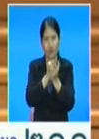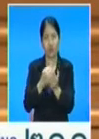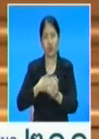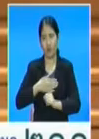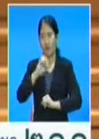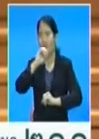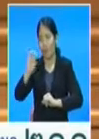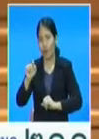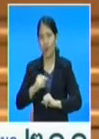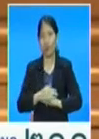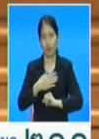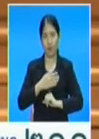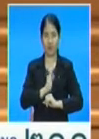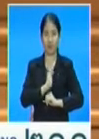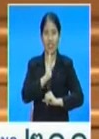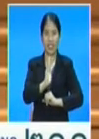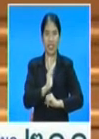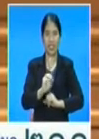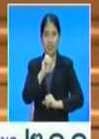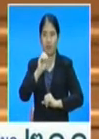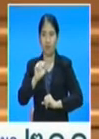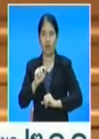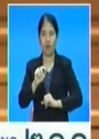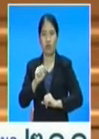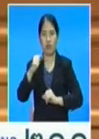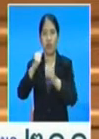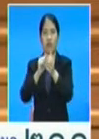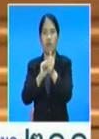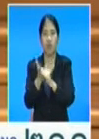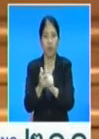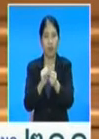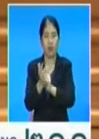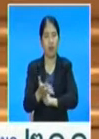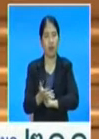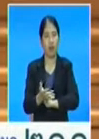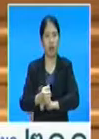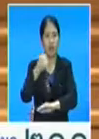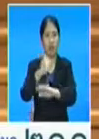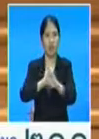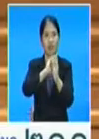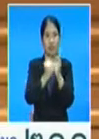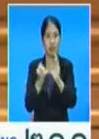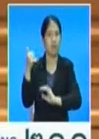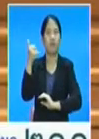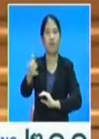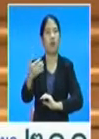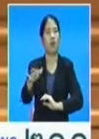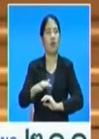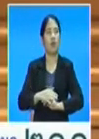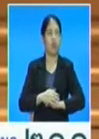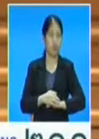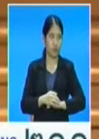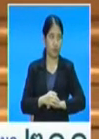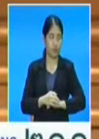งใจจะไปตามที่ท่านขอร้องบางคนบอกไม่ฐานะผู้ว่าไปซะก่อนมันจะต้องมีศิลปะครับเหมือนกัน